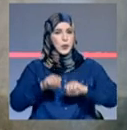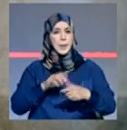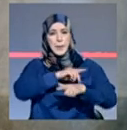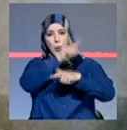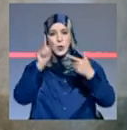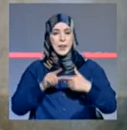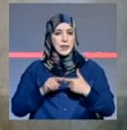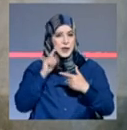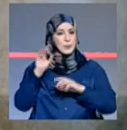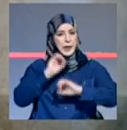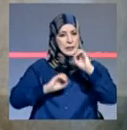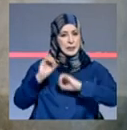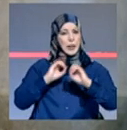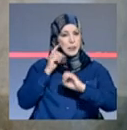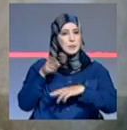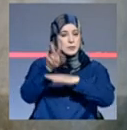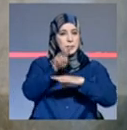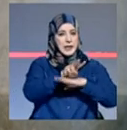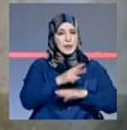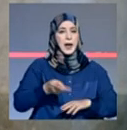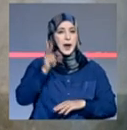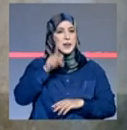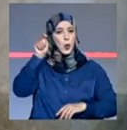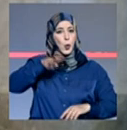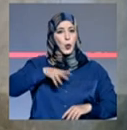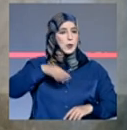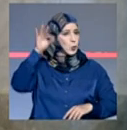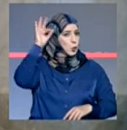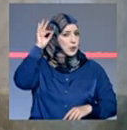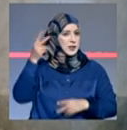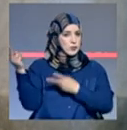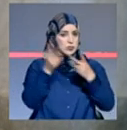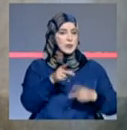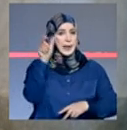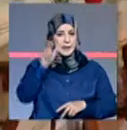أخرى للتنظيم مزيدا من الزيارات الدراسية للقضاة التونسيين إلى إيطاليا.